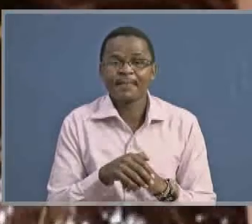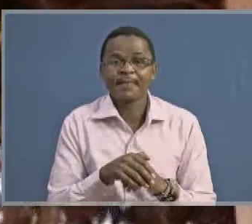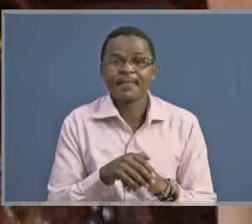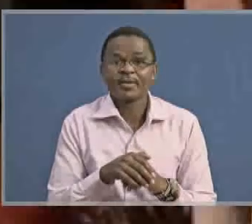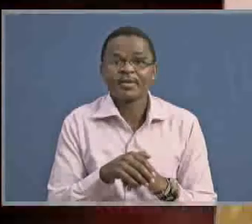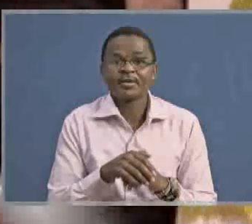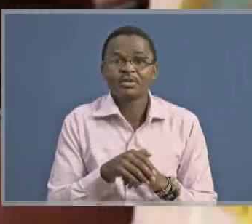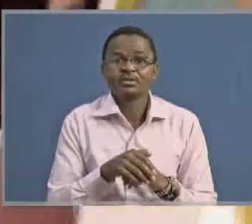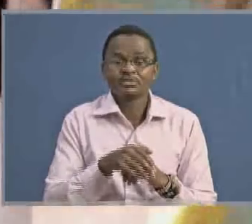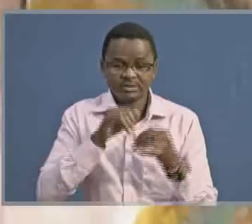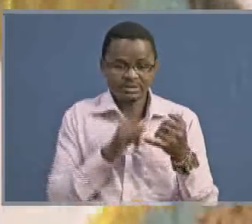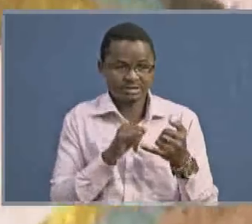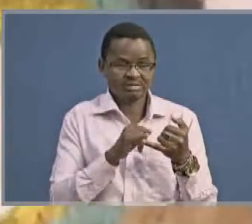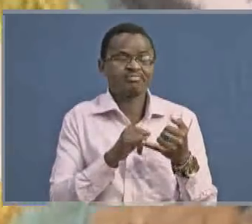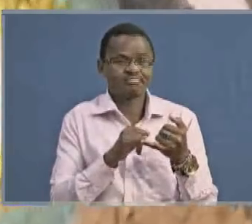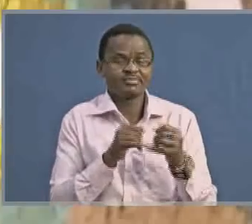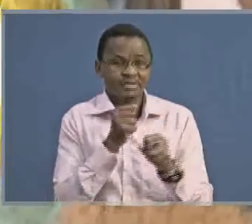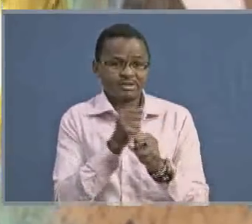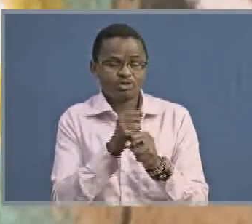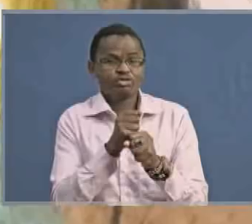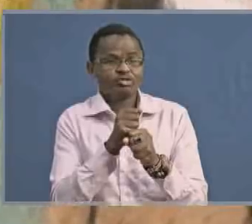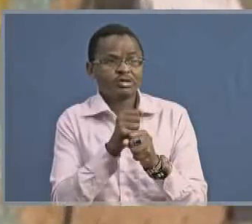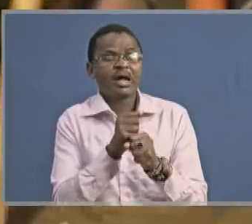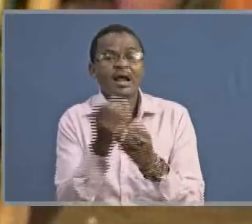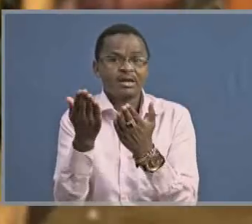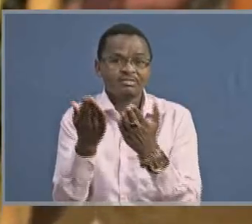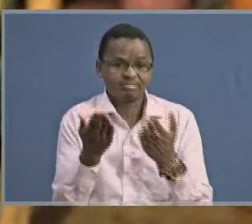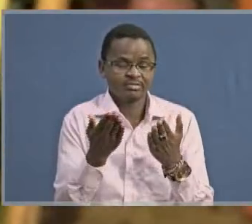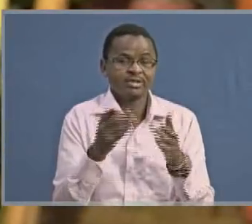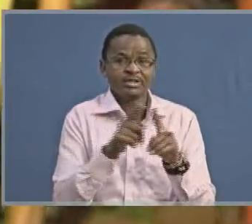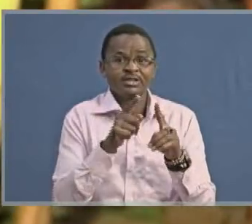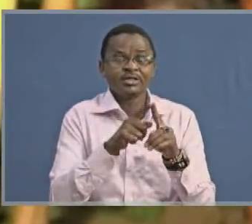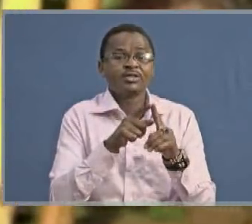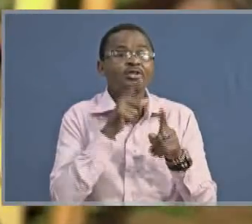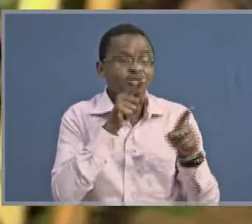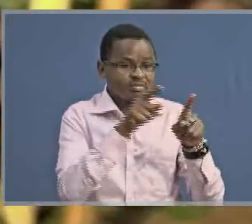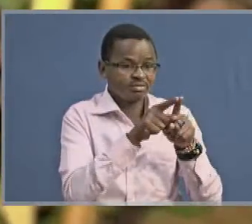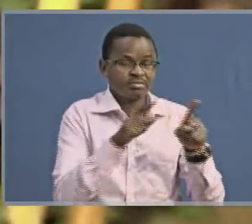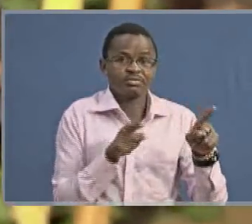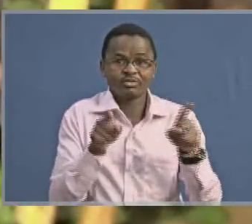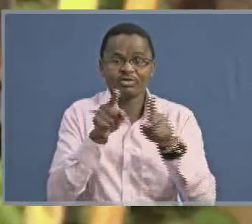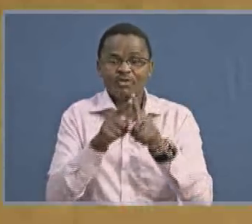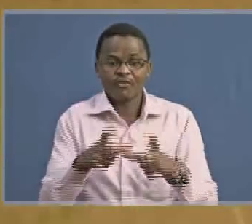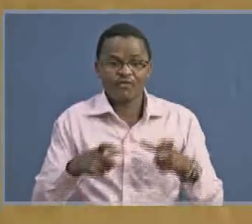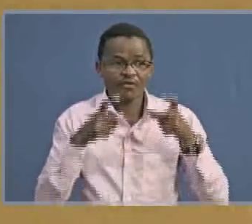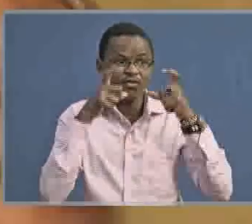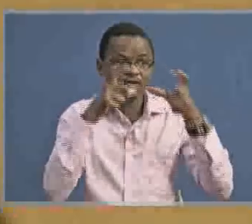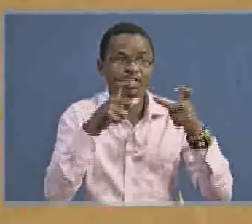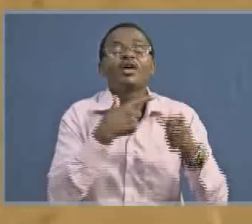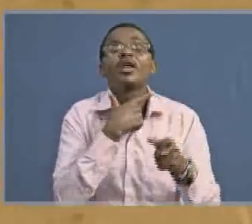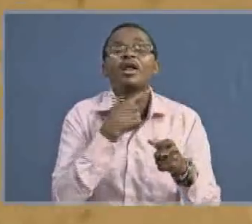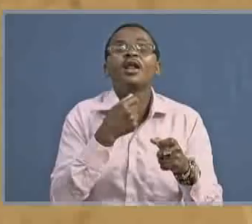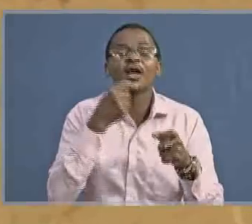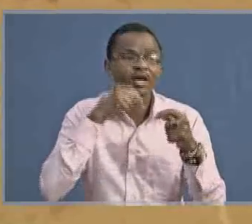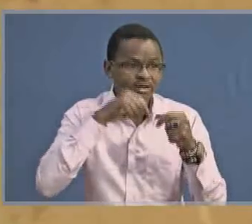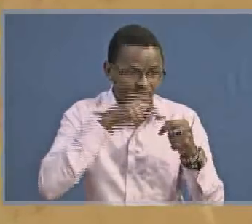Bibi harusi anapowasili kwa kina mume, anakaribishwa na kaka na dada wa mume kwa zawadi ya thimu kama vile